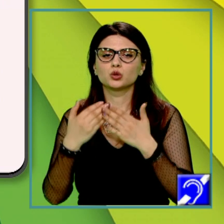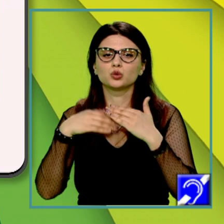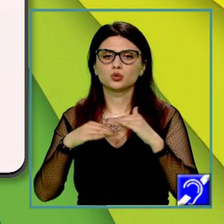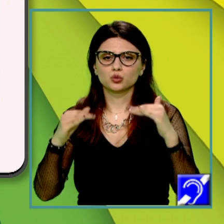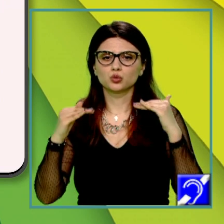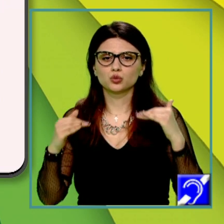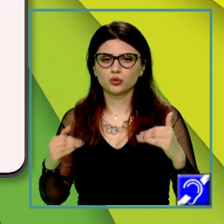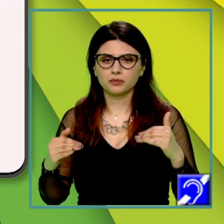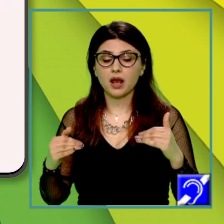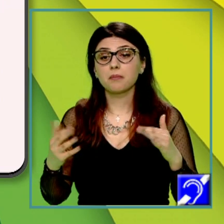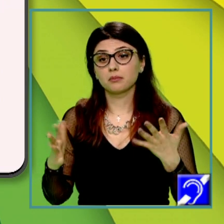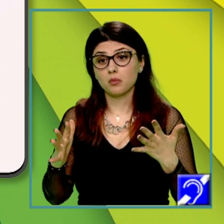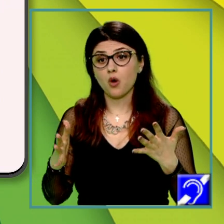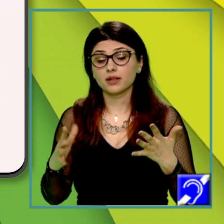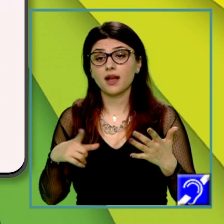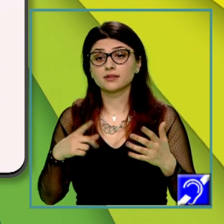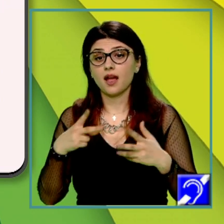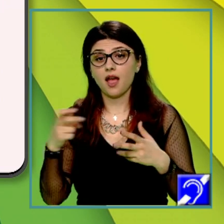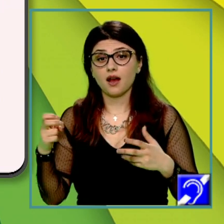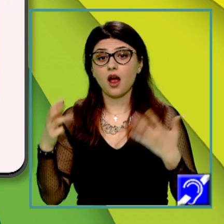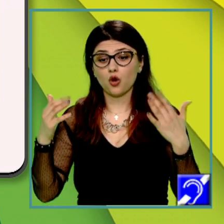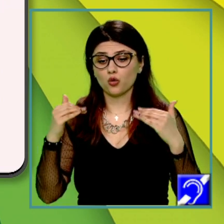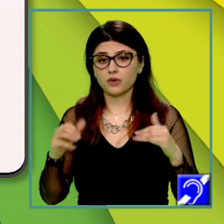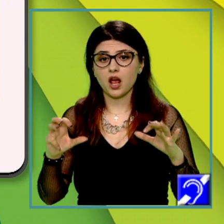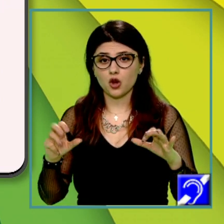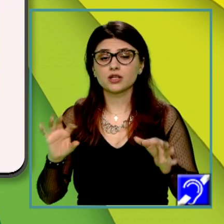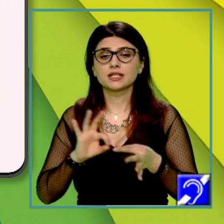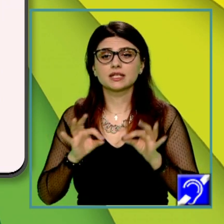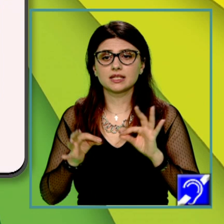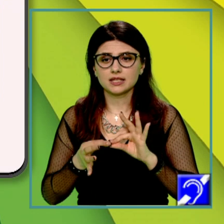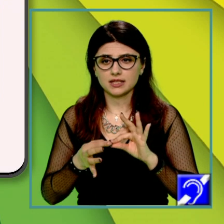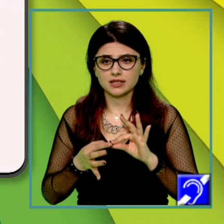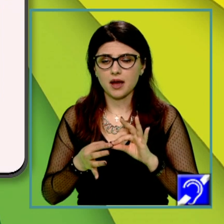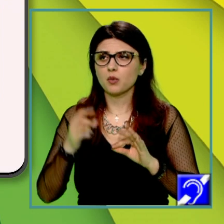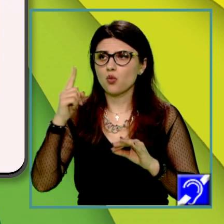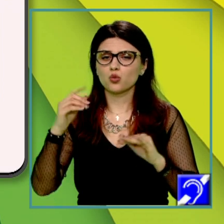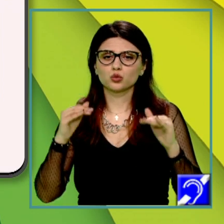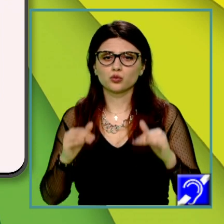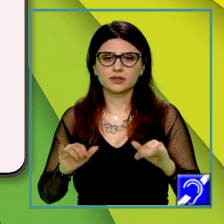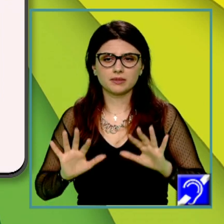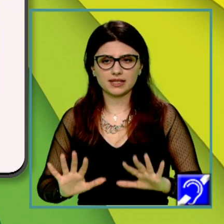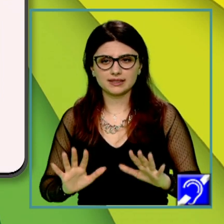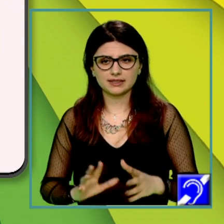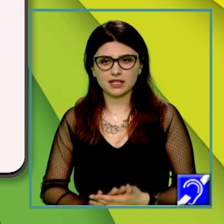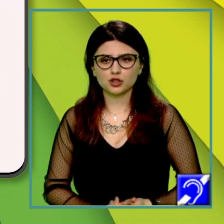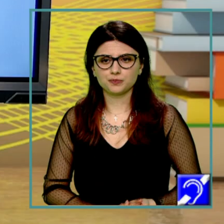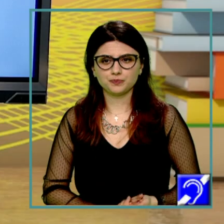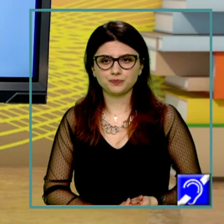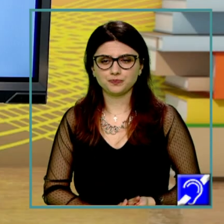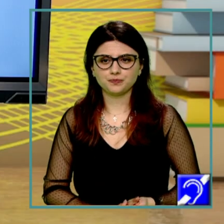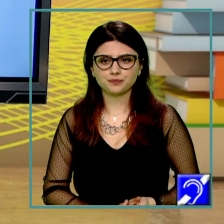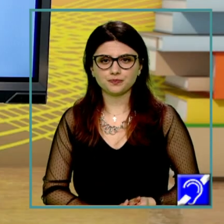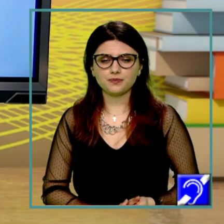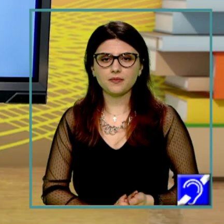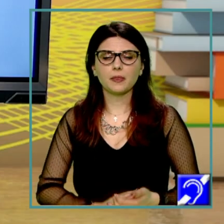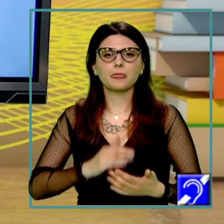numărul de cazuri posibile egal cu 9 supra 90 egal cu 1 supra 10 Spa